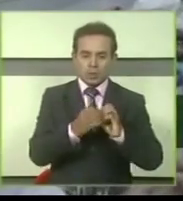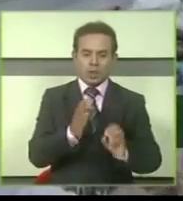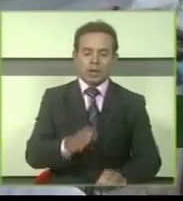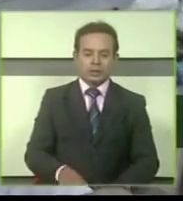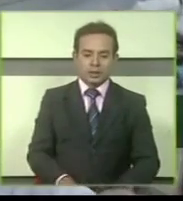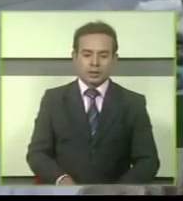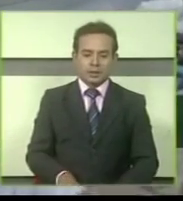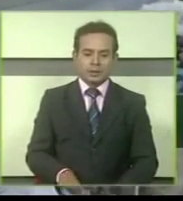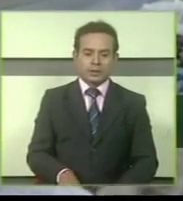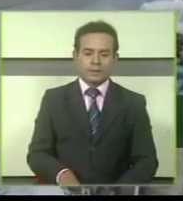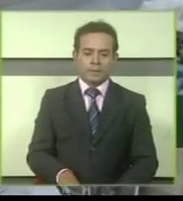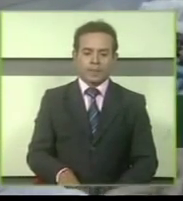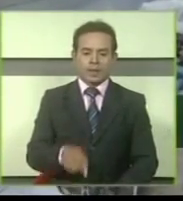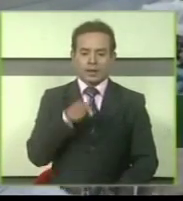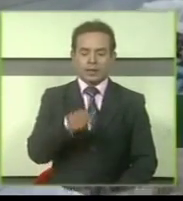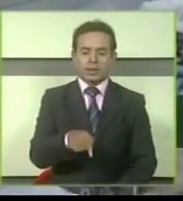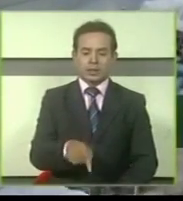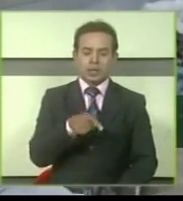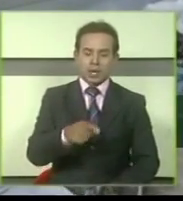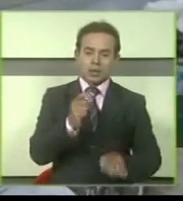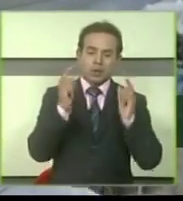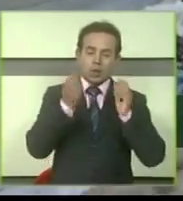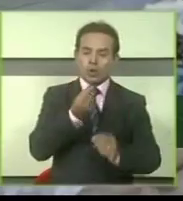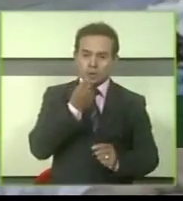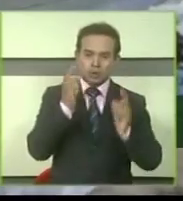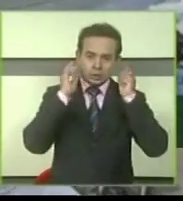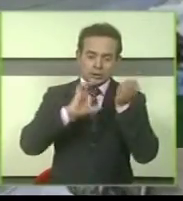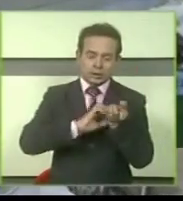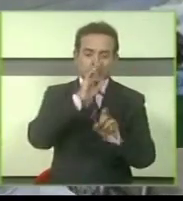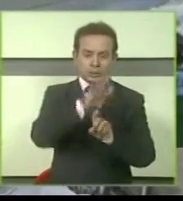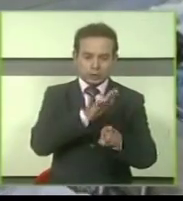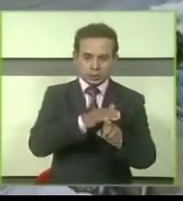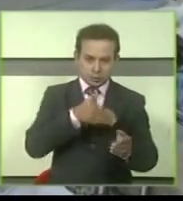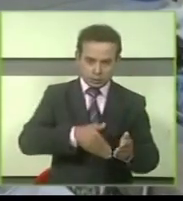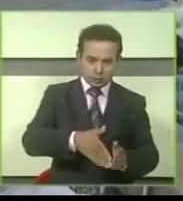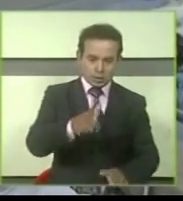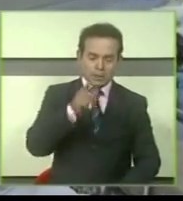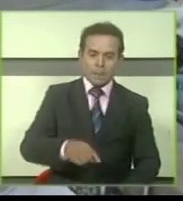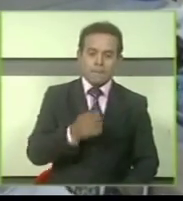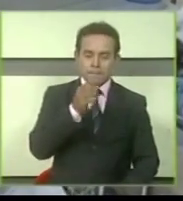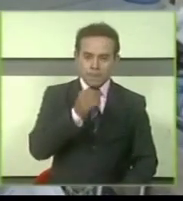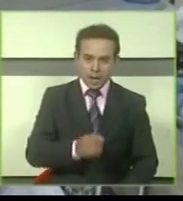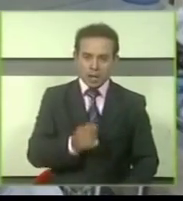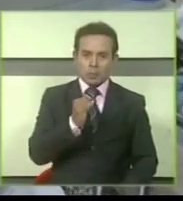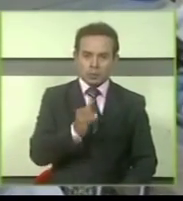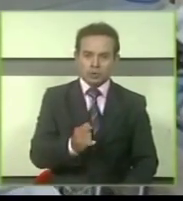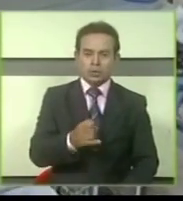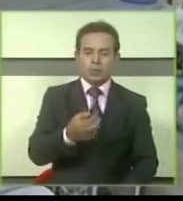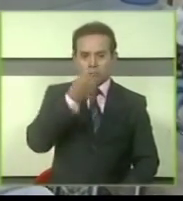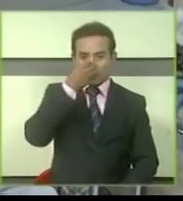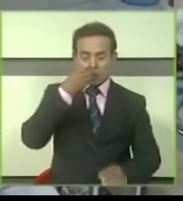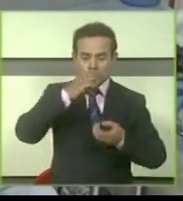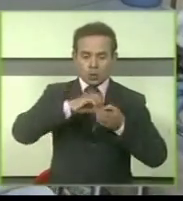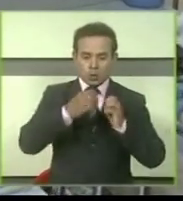তো ইউরিন কন্টিনিউয়াসলি ড্রিবল করে, ও পায়খানা করতে পারে না। আমরা সাধারণত এগুলা